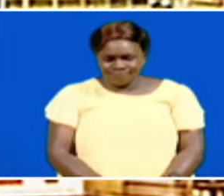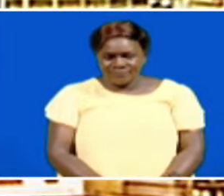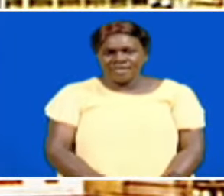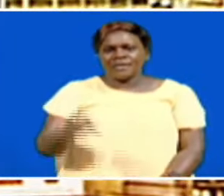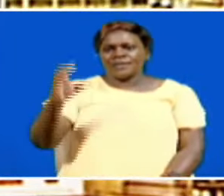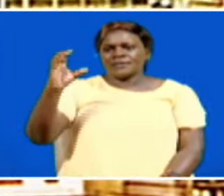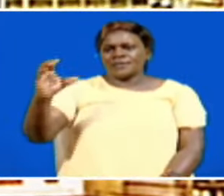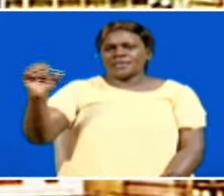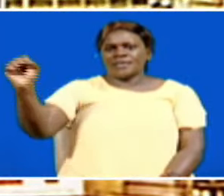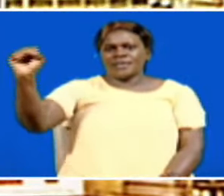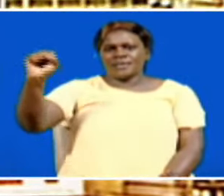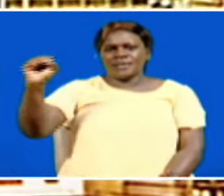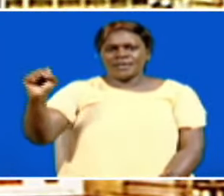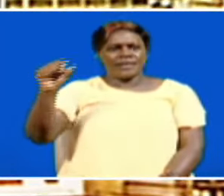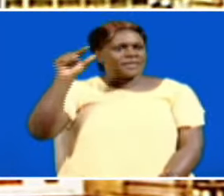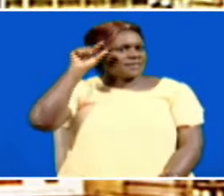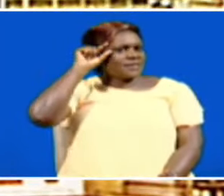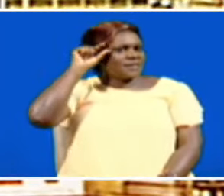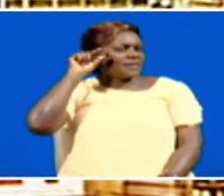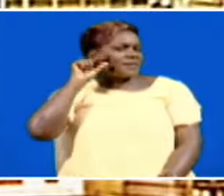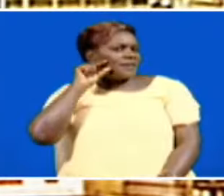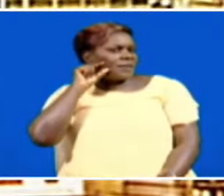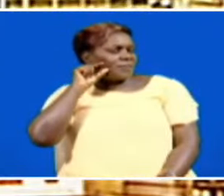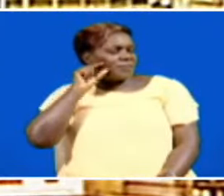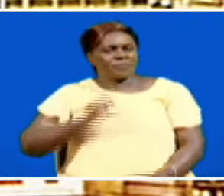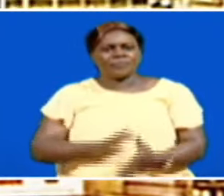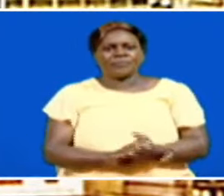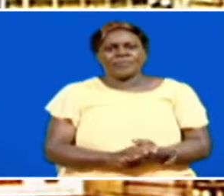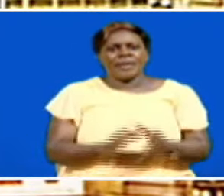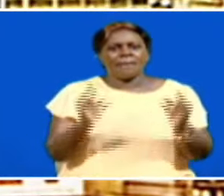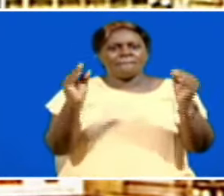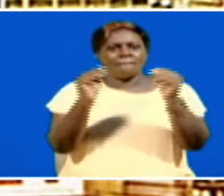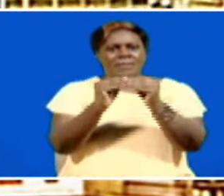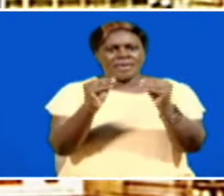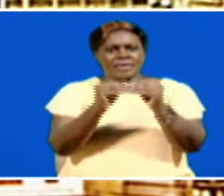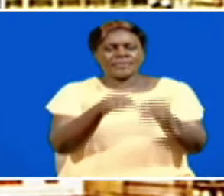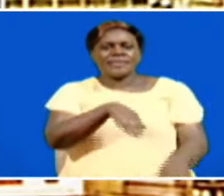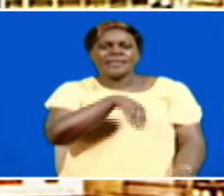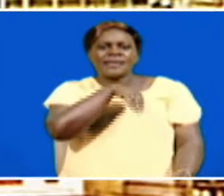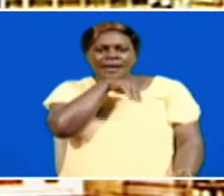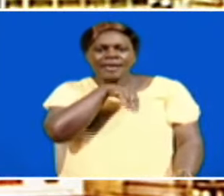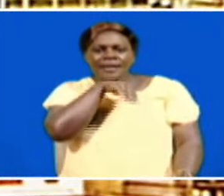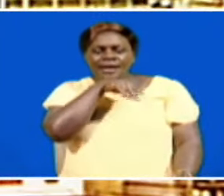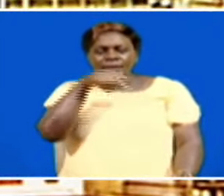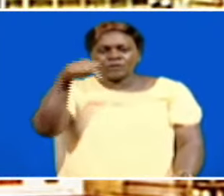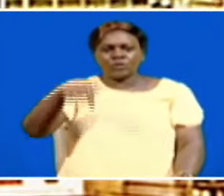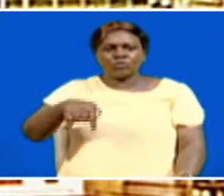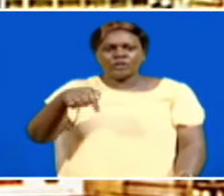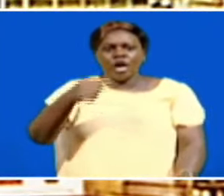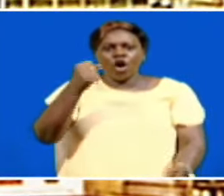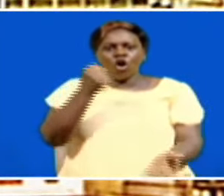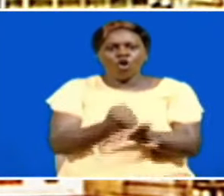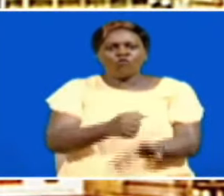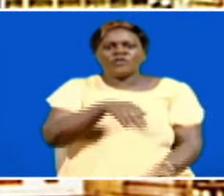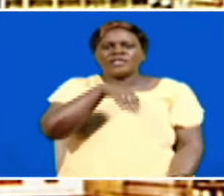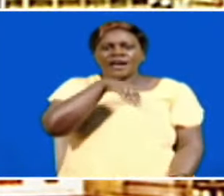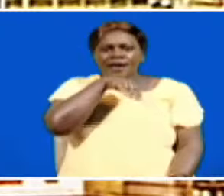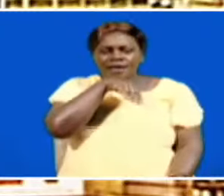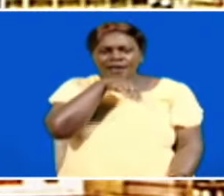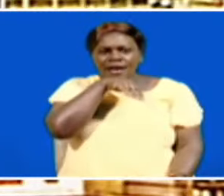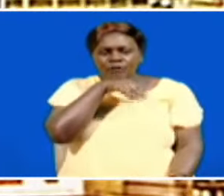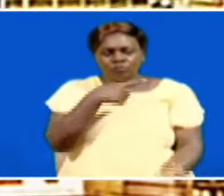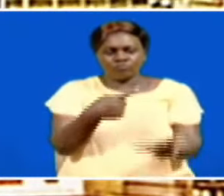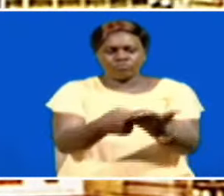Na waziri wa jinsia, sanaa na turathi Aisha Jumwa amekutana na kinara ODM Raila Odinga katika afisi yake ya mji mkuu